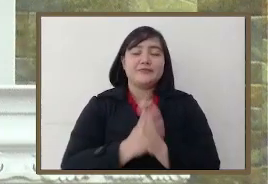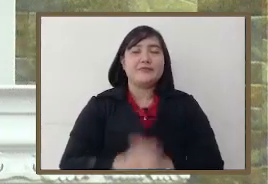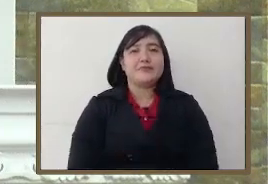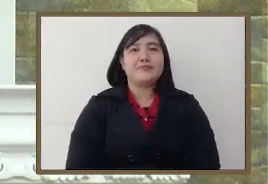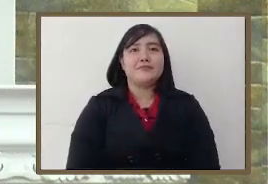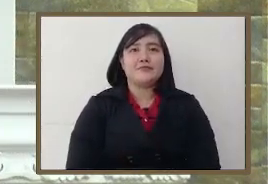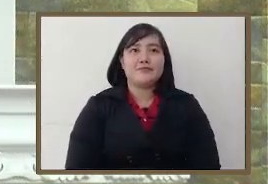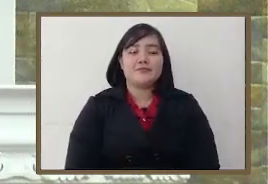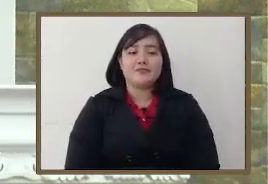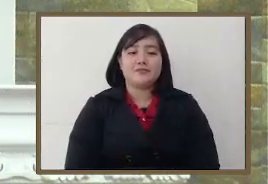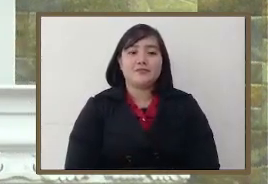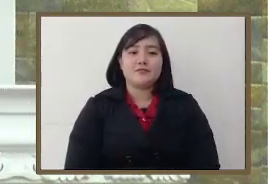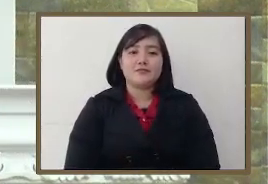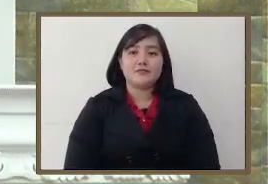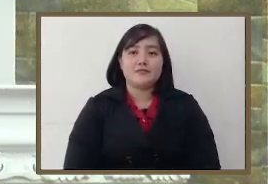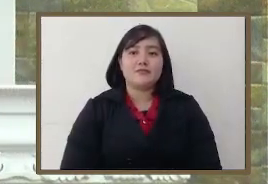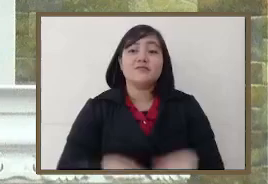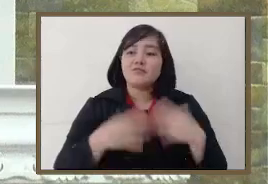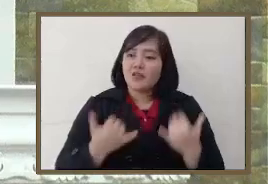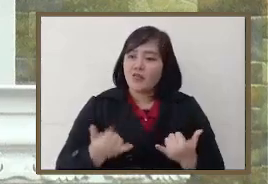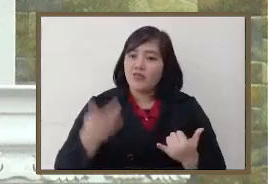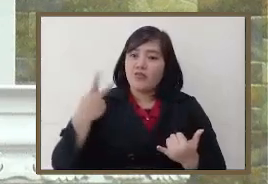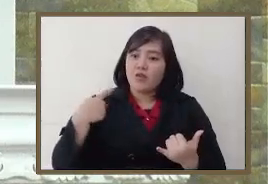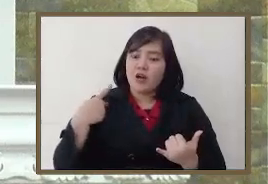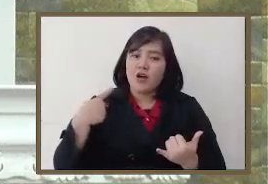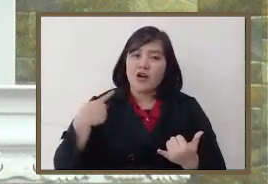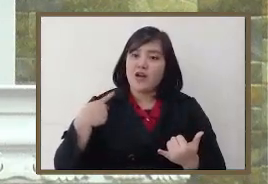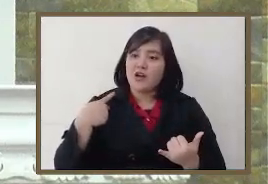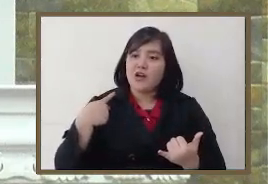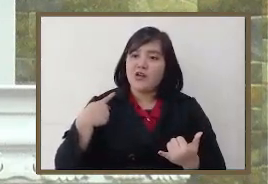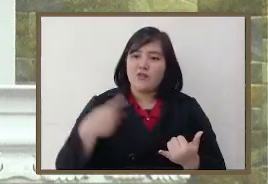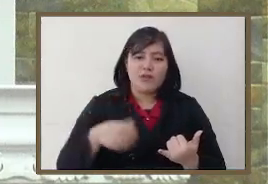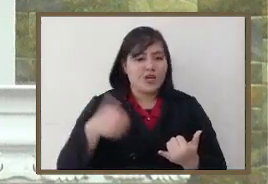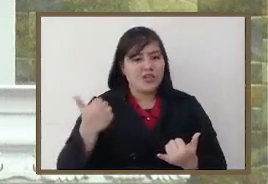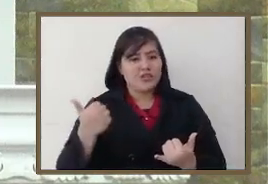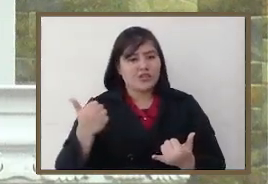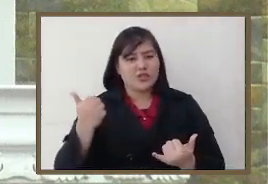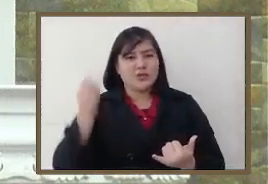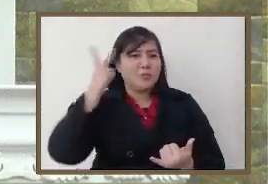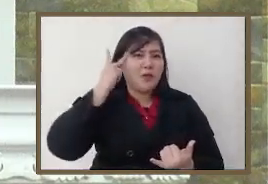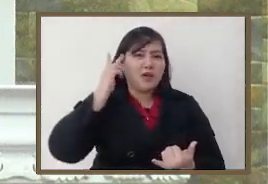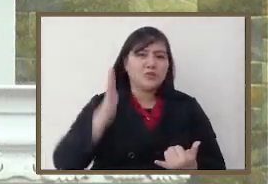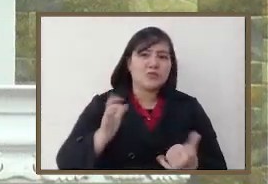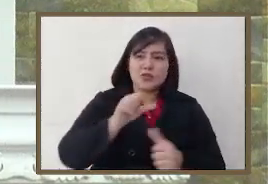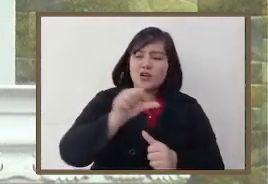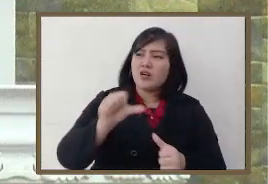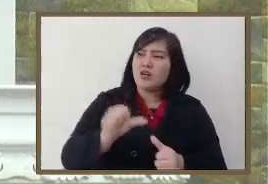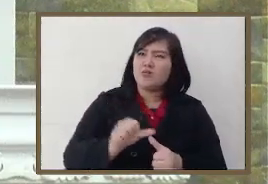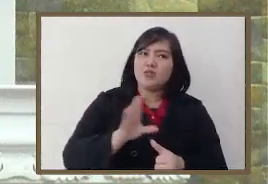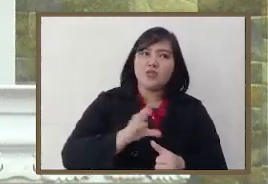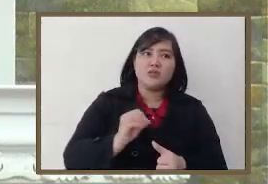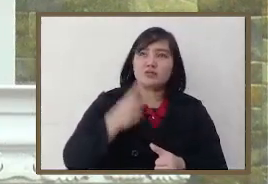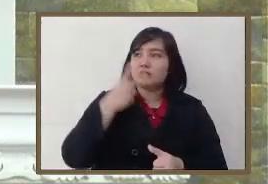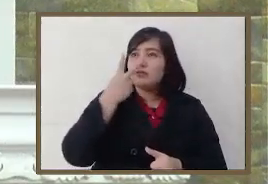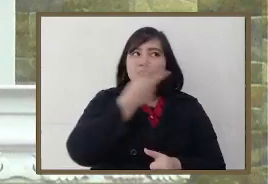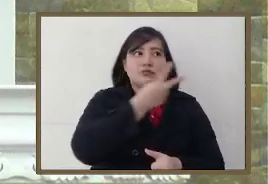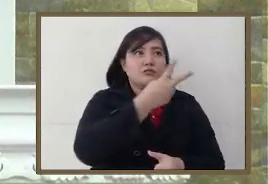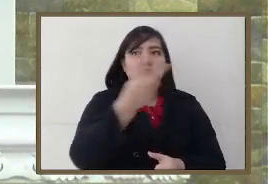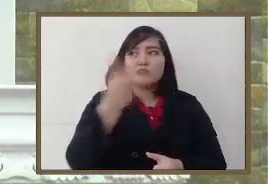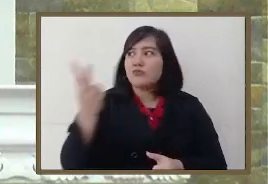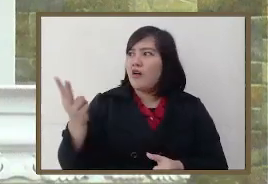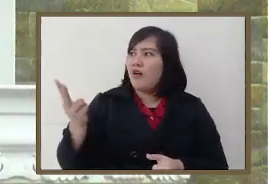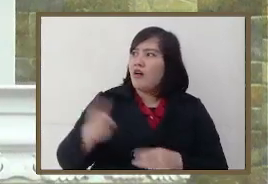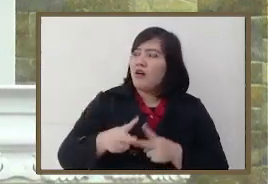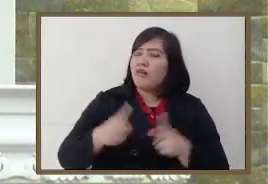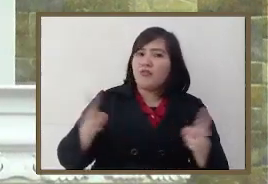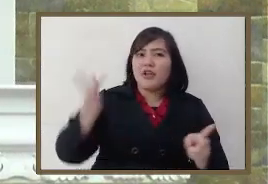Sapagkat tatlo ang pumunta sa kanya, napapaligiran na siya ng mga pastors, nakikita niya na parang mukhang intellectual ang mga dating nila, wala na, naniwala na